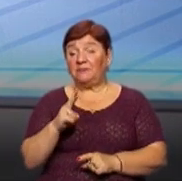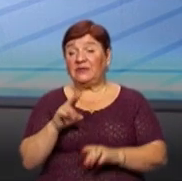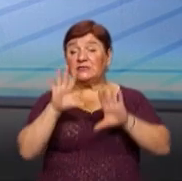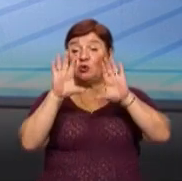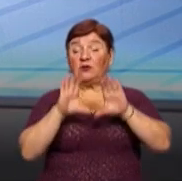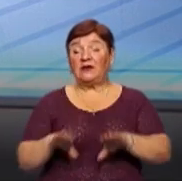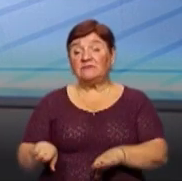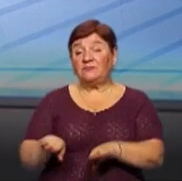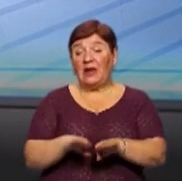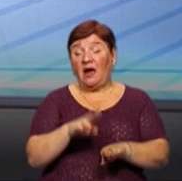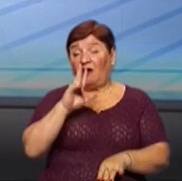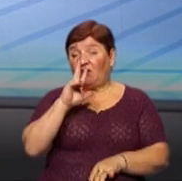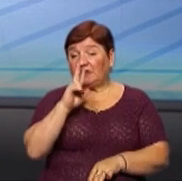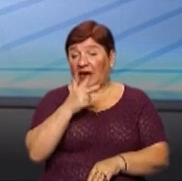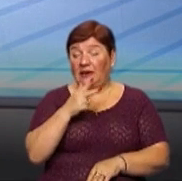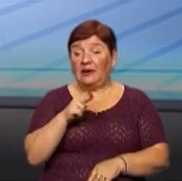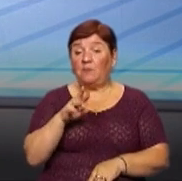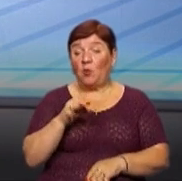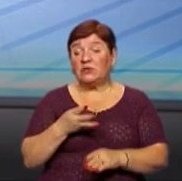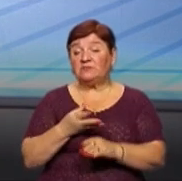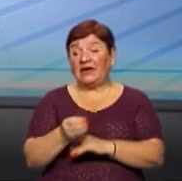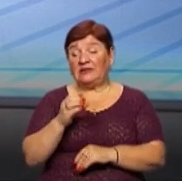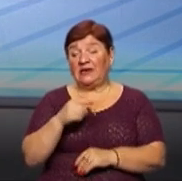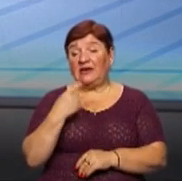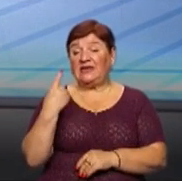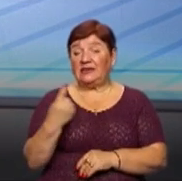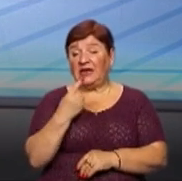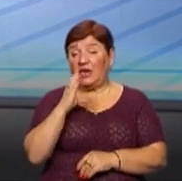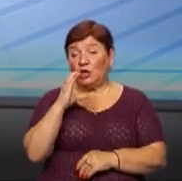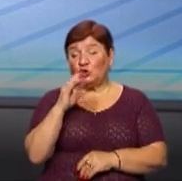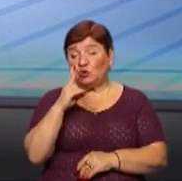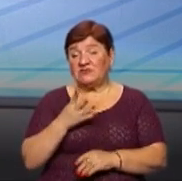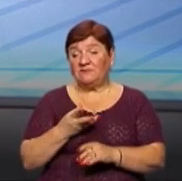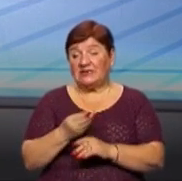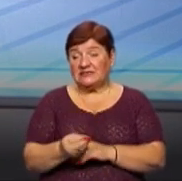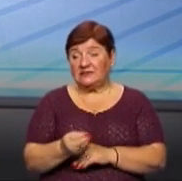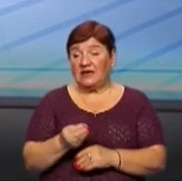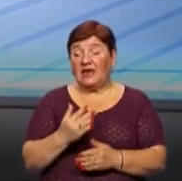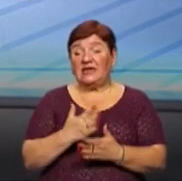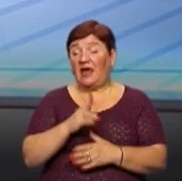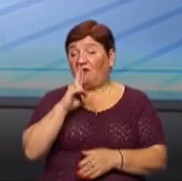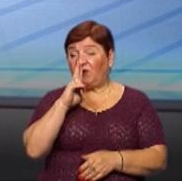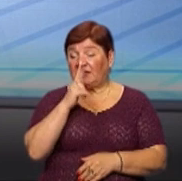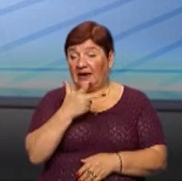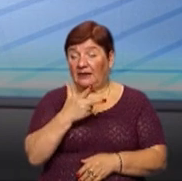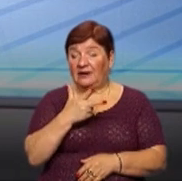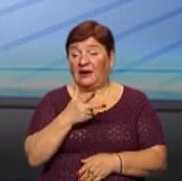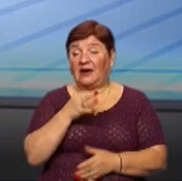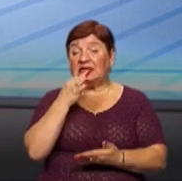рівні, зараз подається квартальна звітність по сплаті ЄСВ, тобто єдиного соціального внеску. І у нас квартальна звітність, наприклад, за